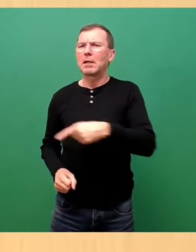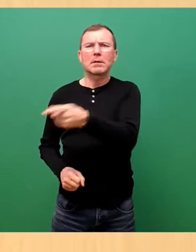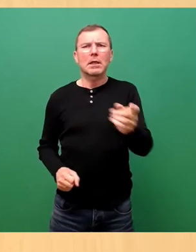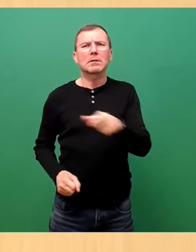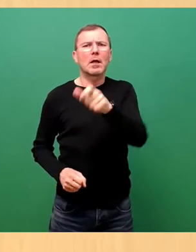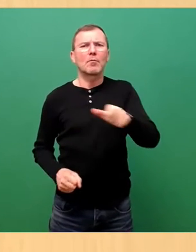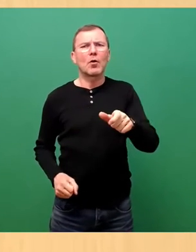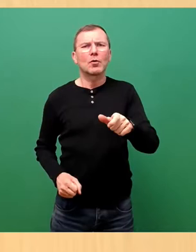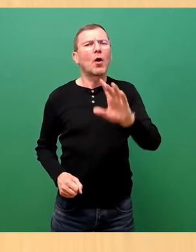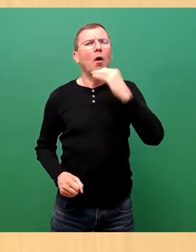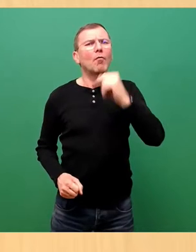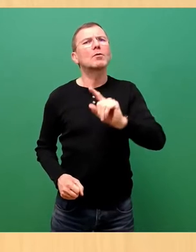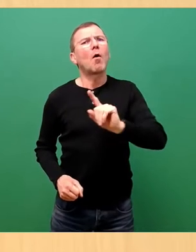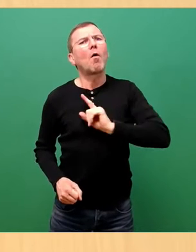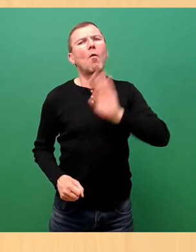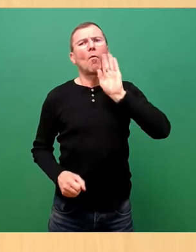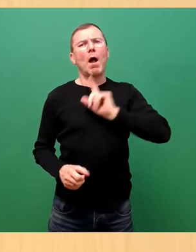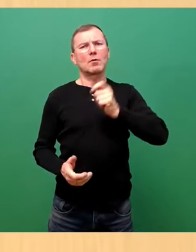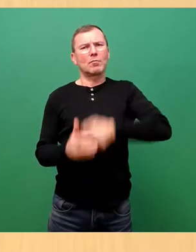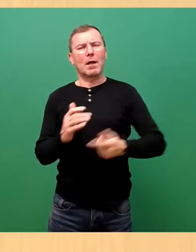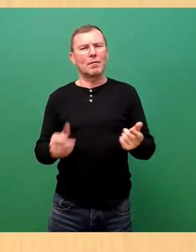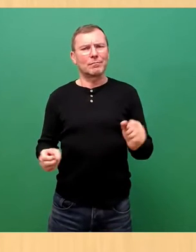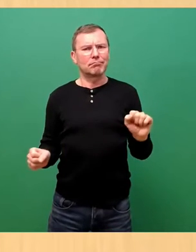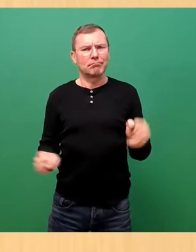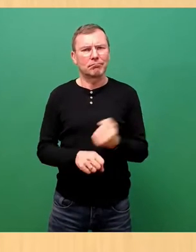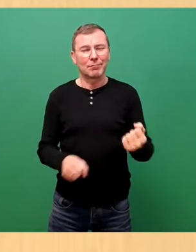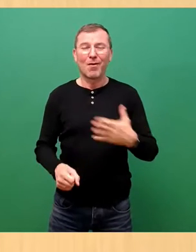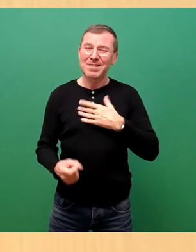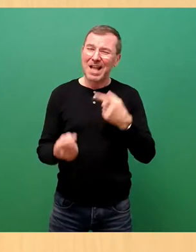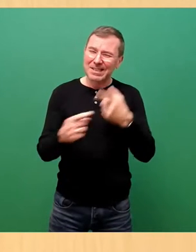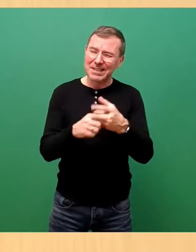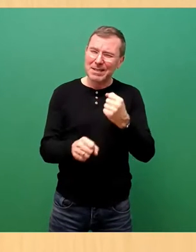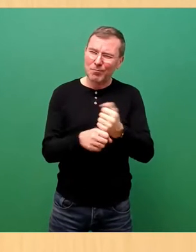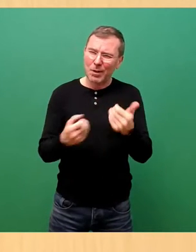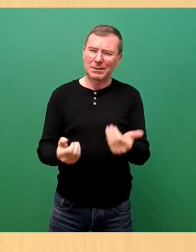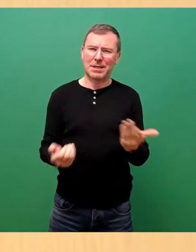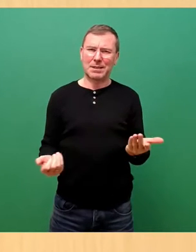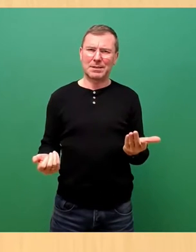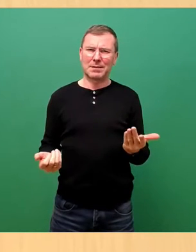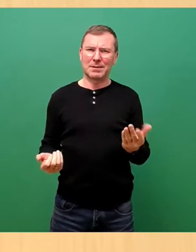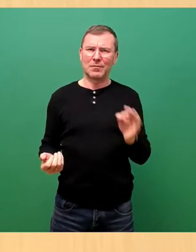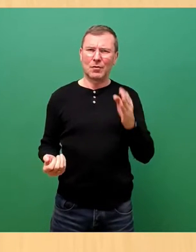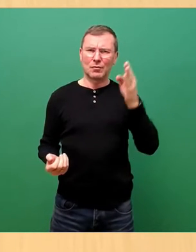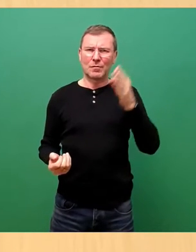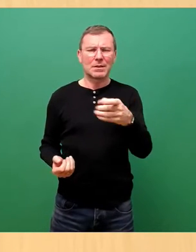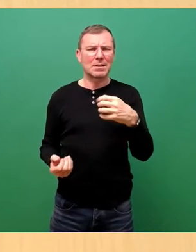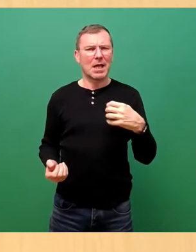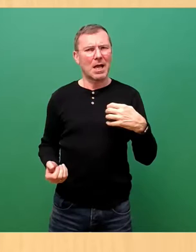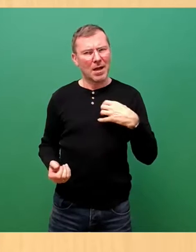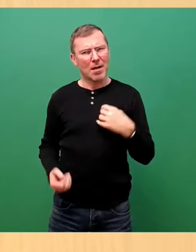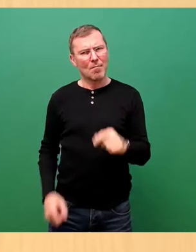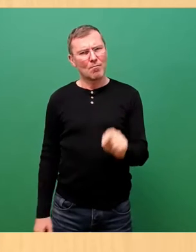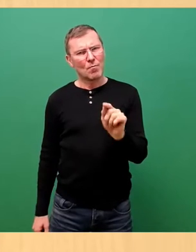Eigentum bilden wollen. Denn unser Ziel muss es eigentlich sein, an diese Problematik